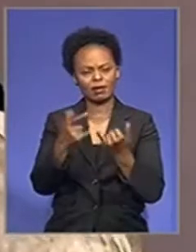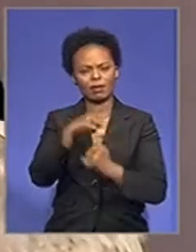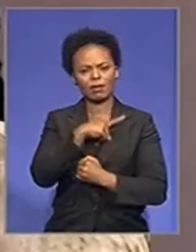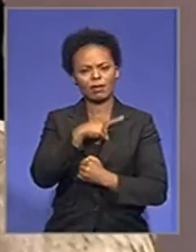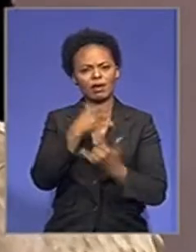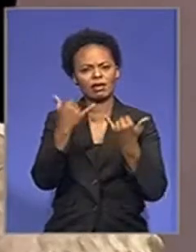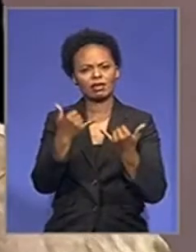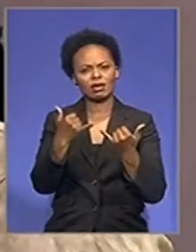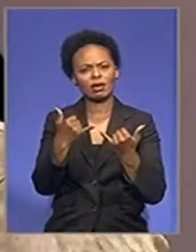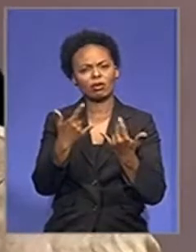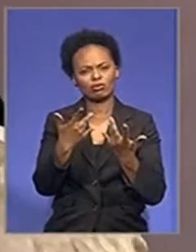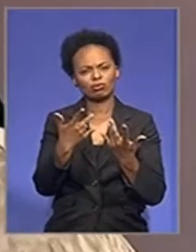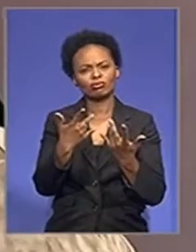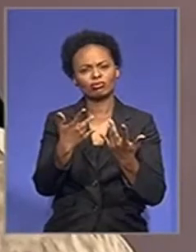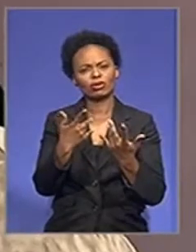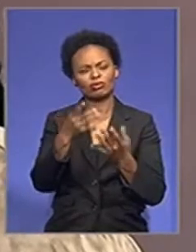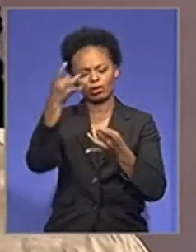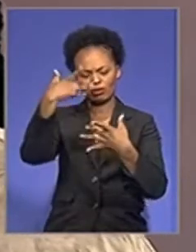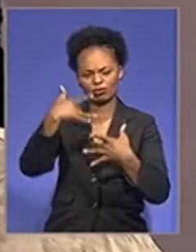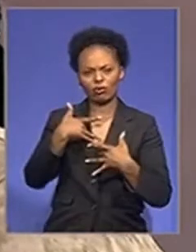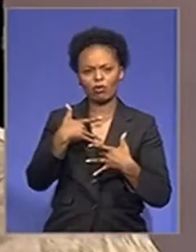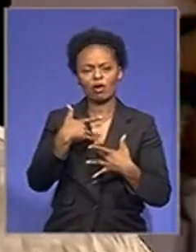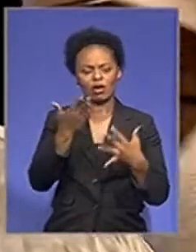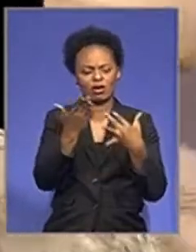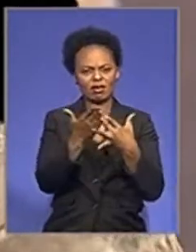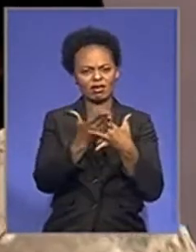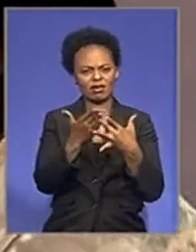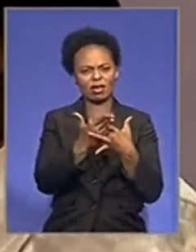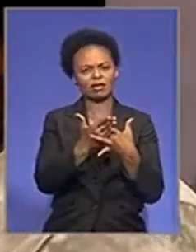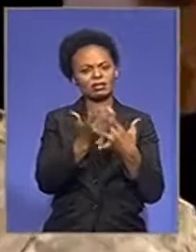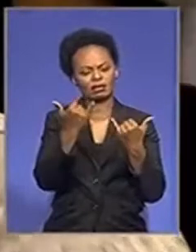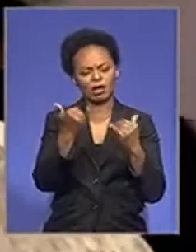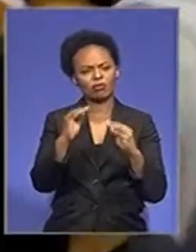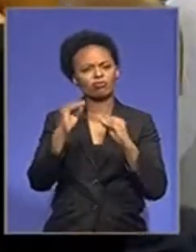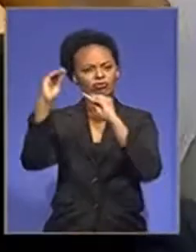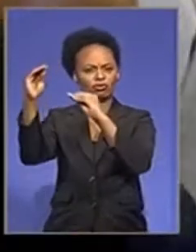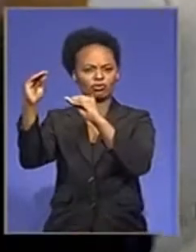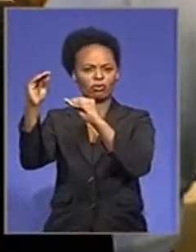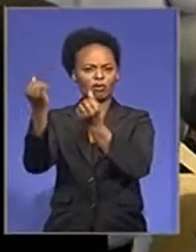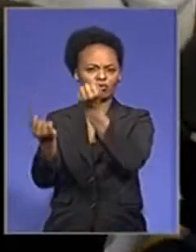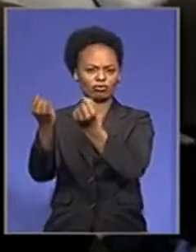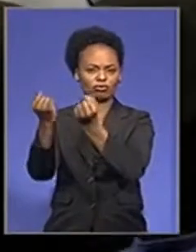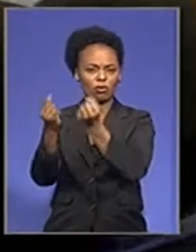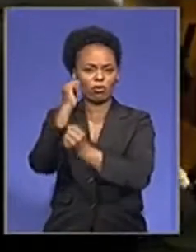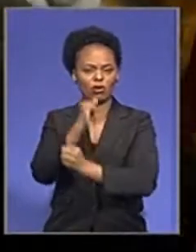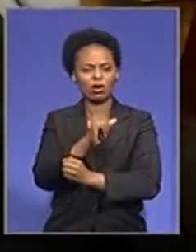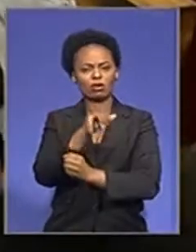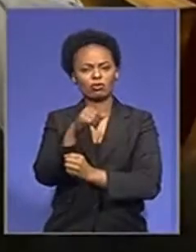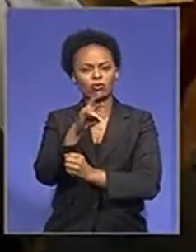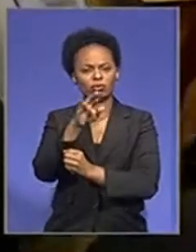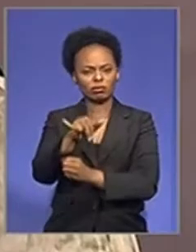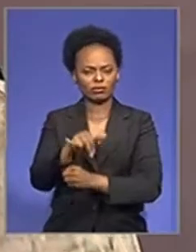namhlanje basitshela ukuthi ke ilokhu icala seliya enkantolo enkulu ngoJuly eupša go dipotšišo tšeo di fetago